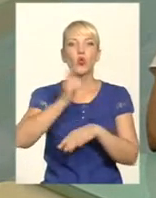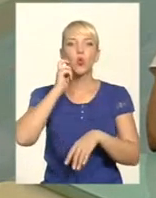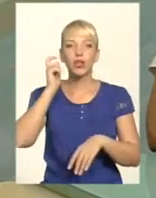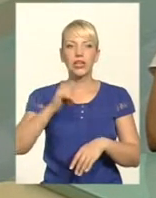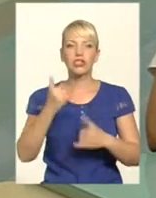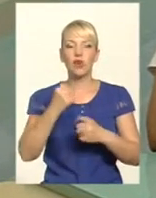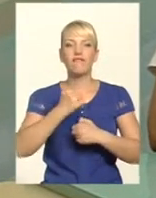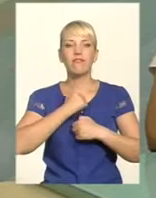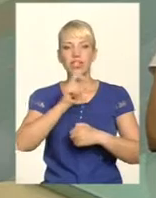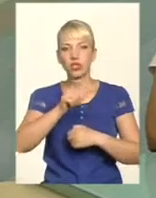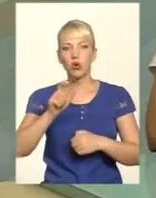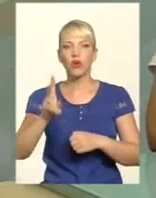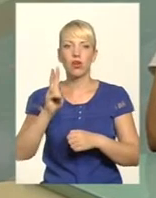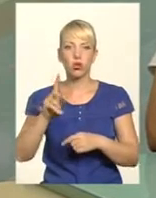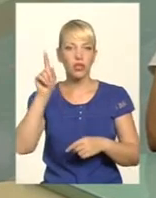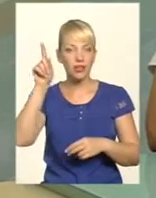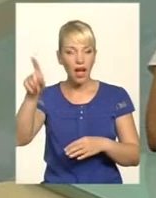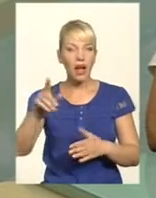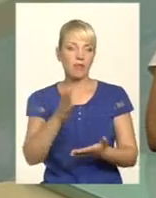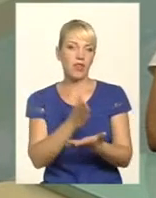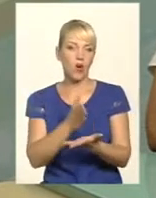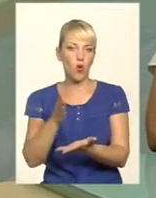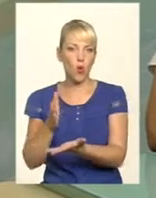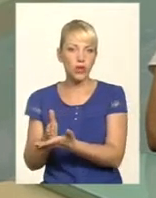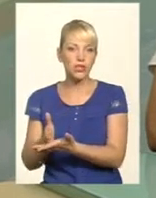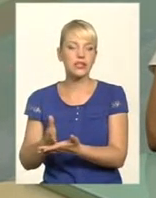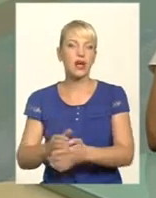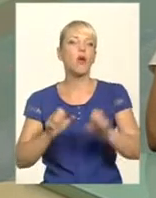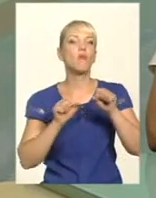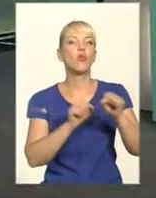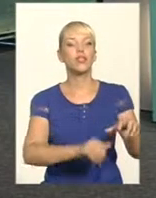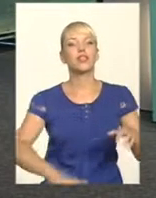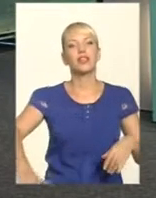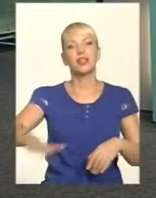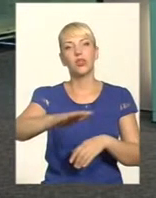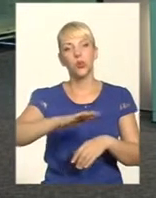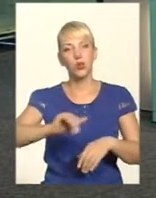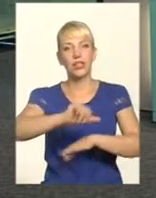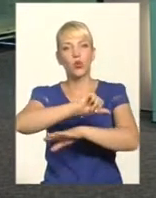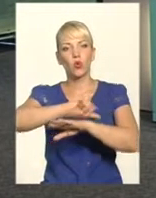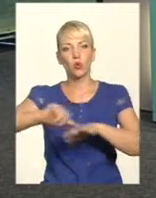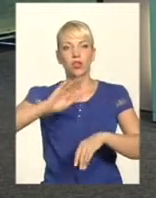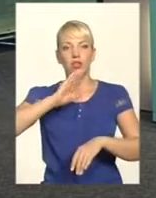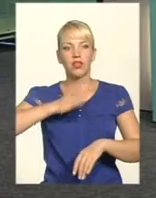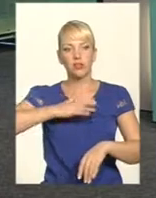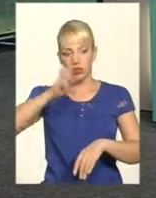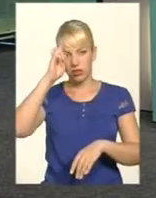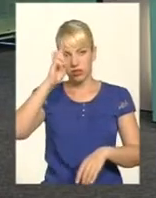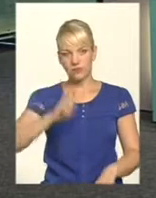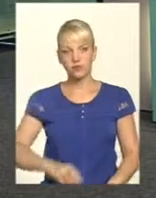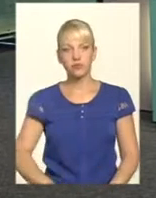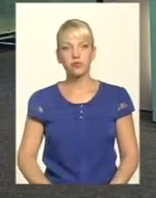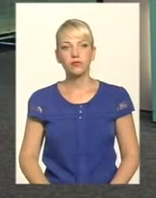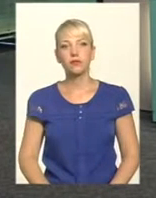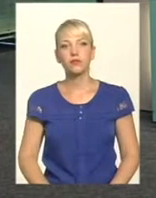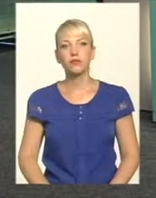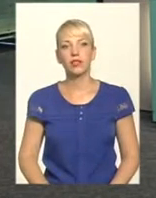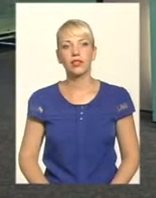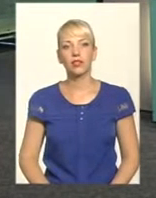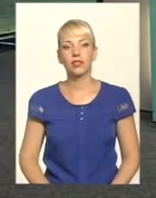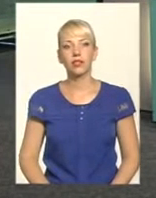військові і всі, хто там знаходиться, боронять територію і кордони наші. Якщо можна, так. Мені все-таки хотілося б